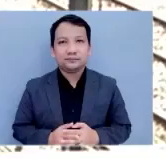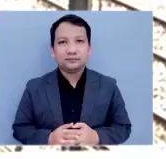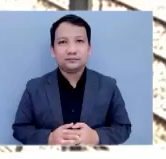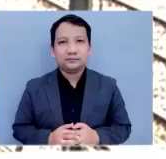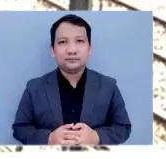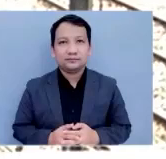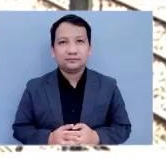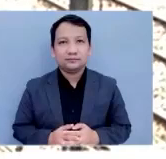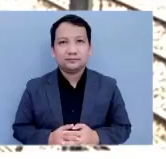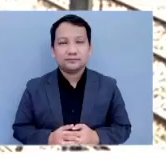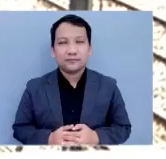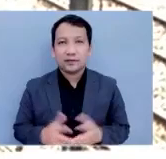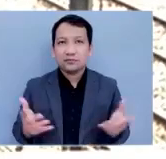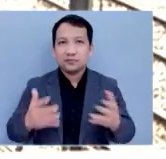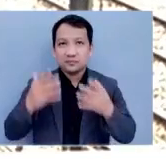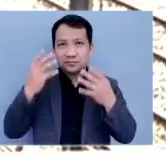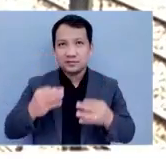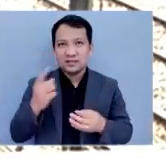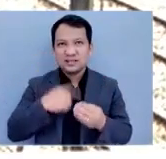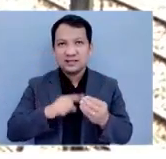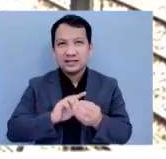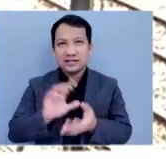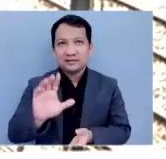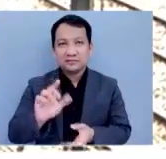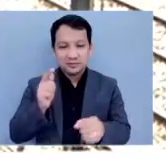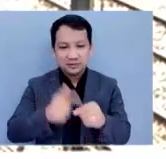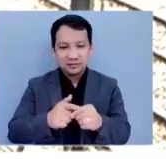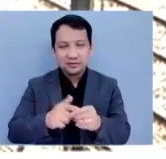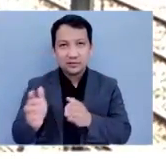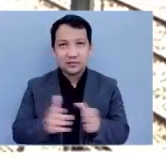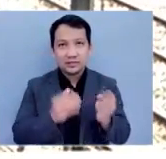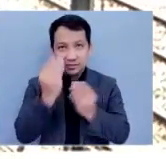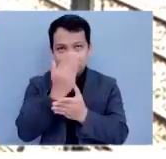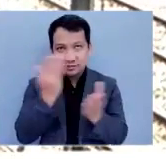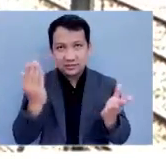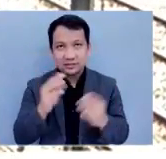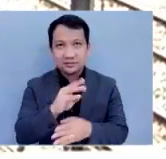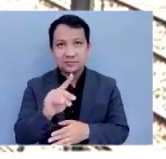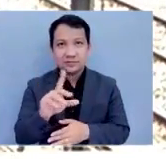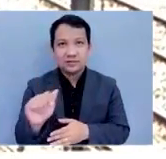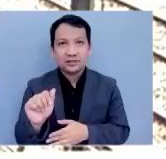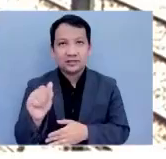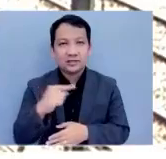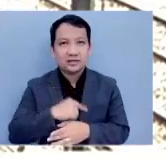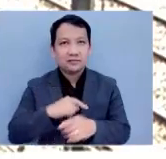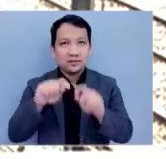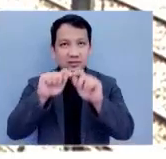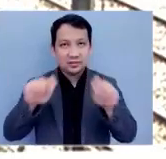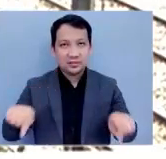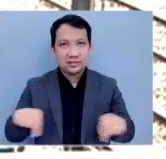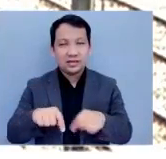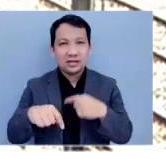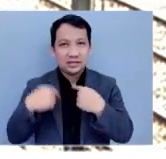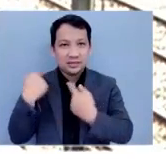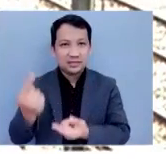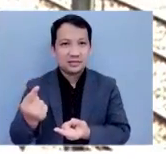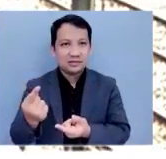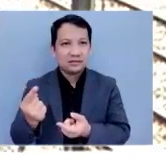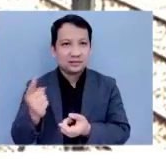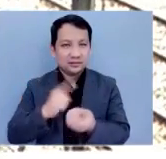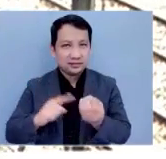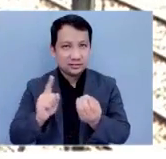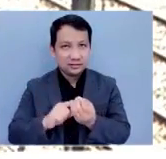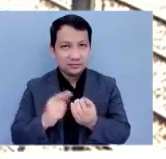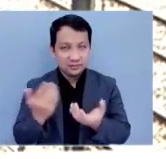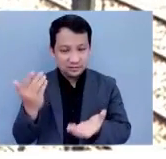Gretchen, wala pang pinal na desisyon ang mga gasolinahan sa plano ng MMDA na magtayo ng mga tent para gawing silungan ng mga riders sakaling